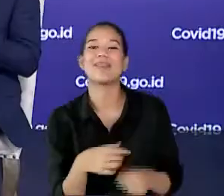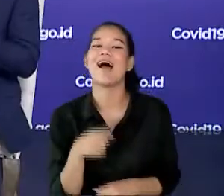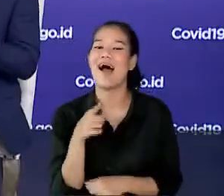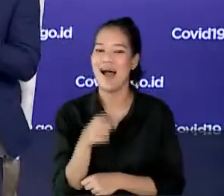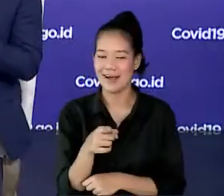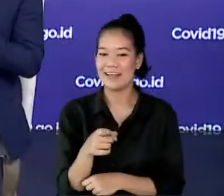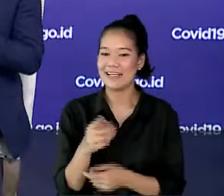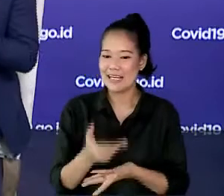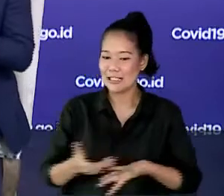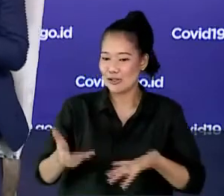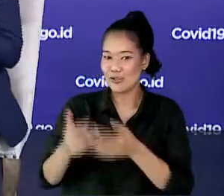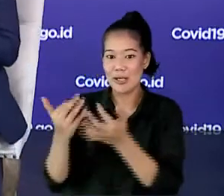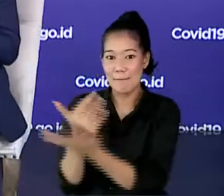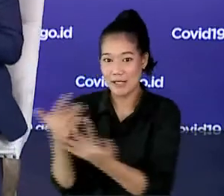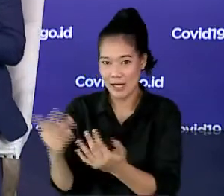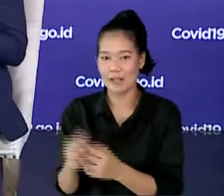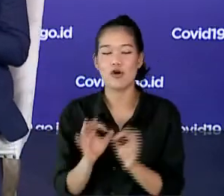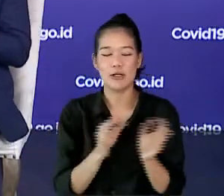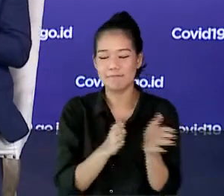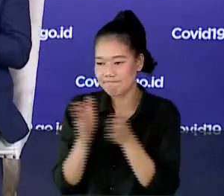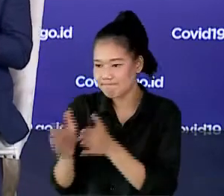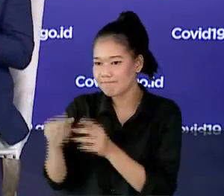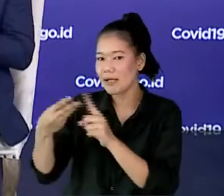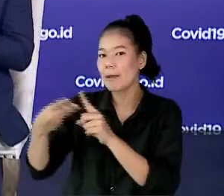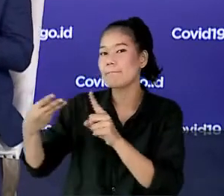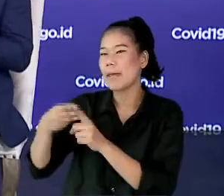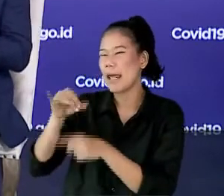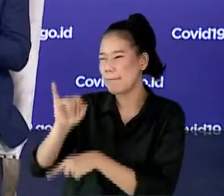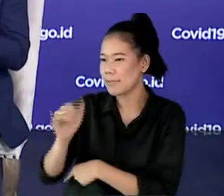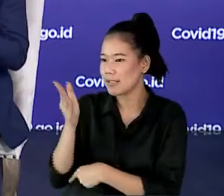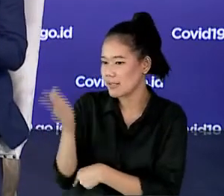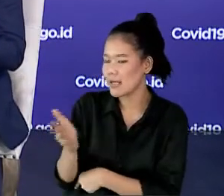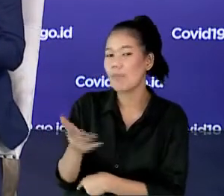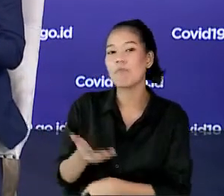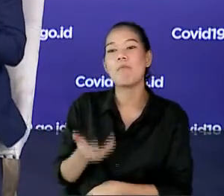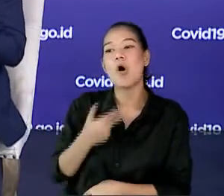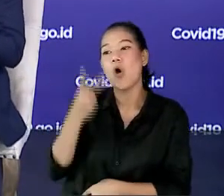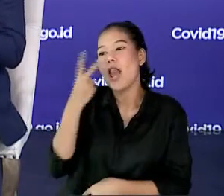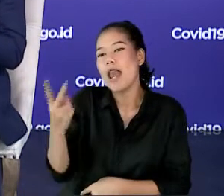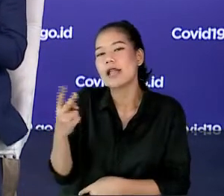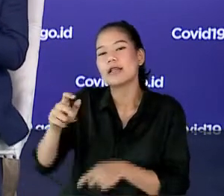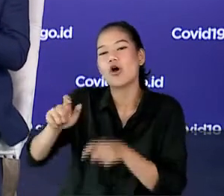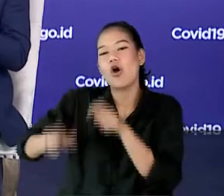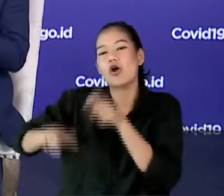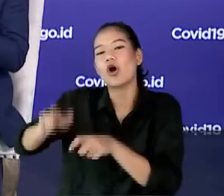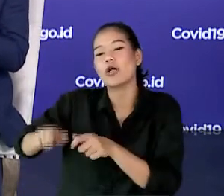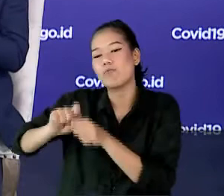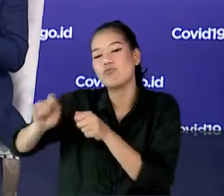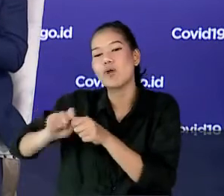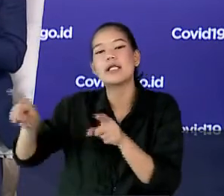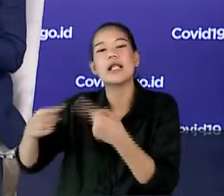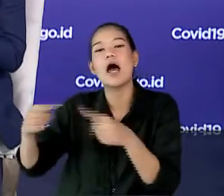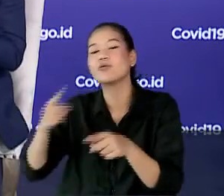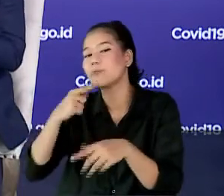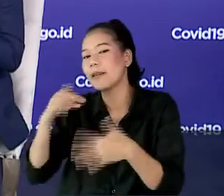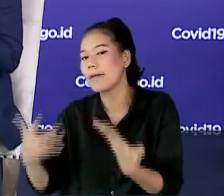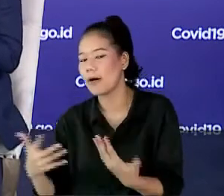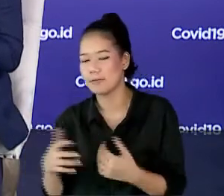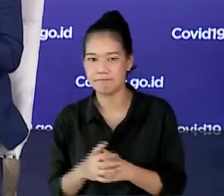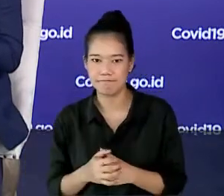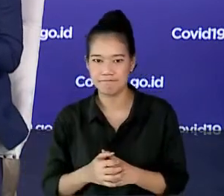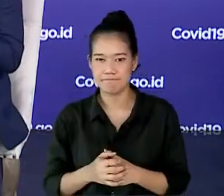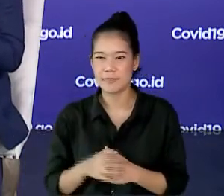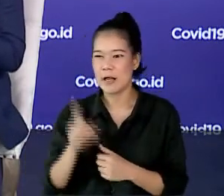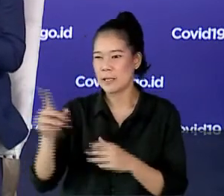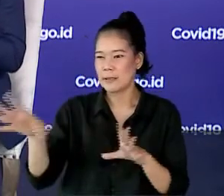di masyarakat keseluruhannya. Sekarang saya mau tanya lagi ke Mas Bebi, yang saya ingin memotret langsung di musisi ini seperti apa ya. Terlepas dari proyek ini ya Mas Bebi,